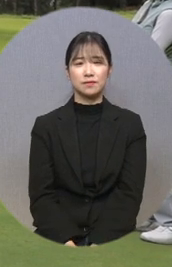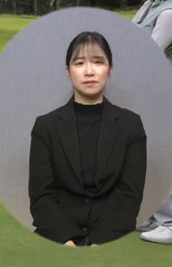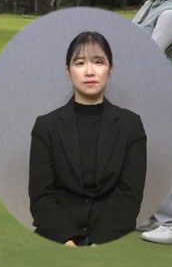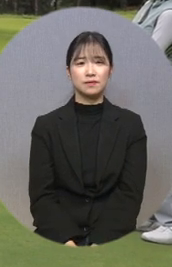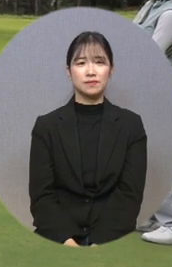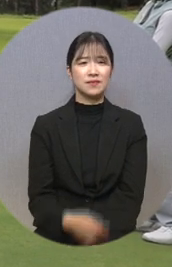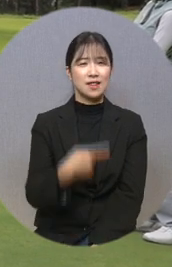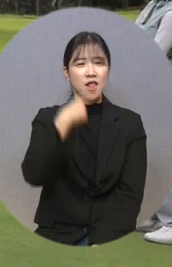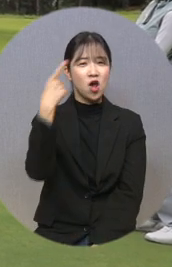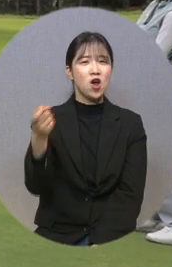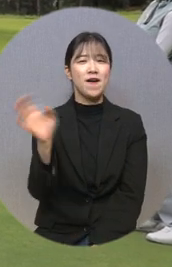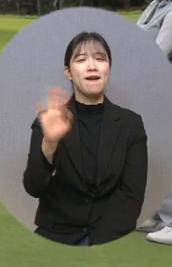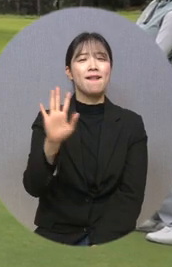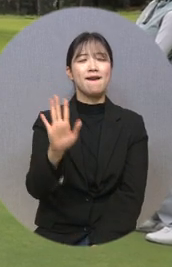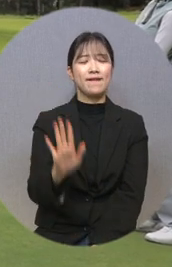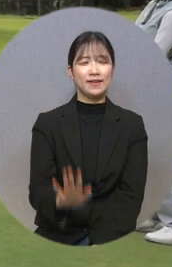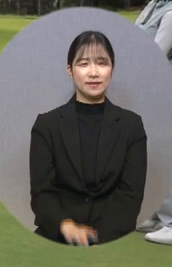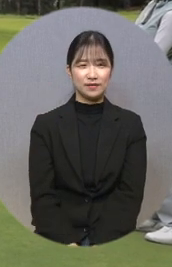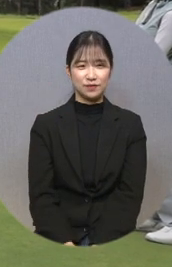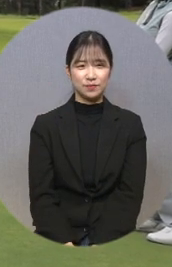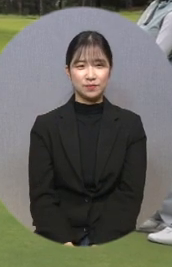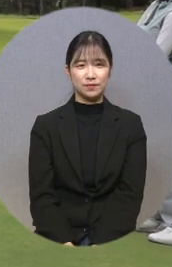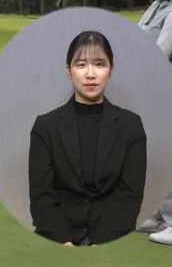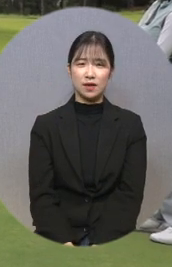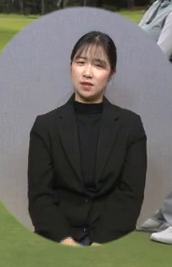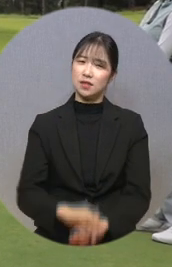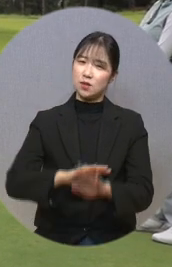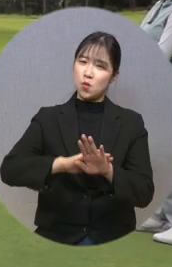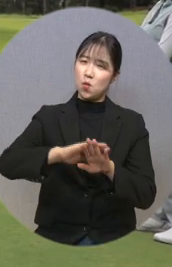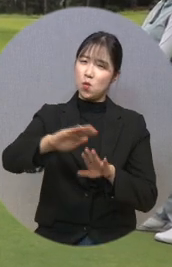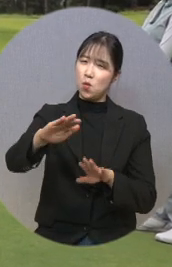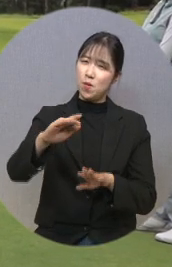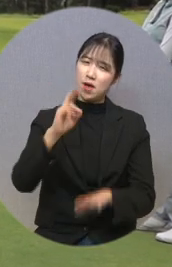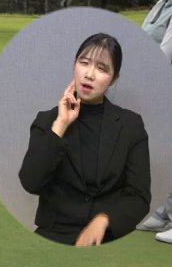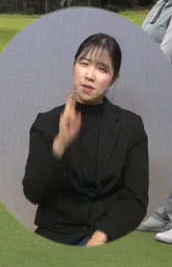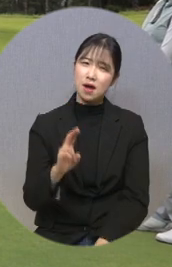넘어가지 않는다, 양. 오르막이 센데.